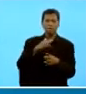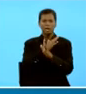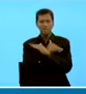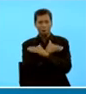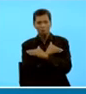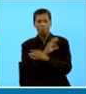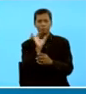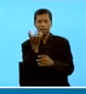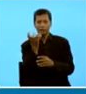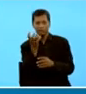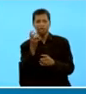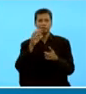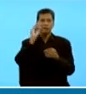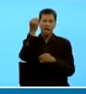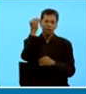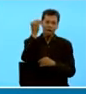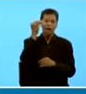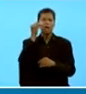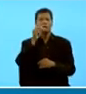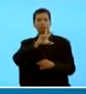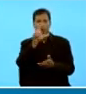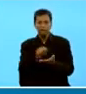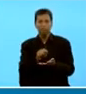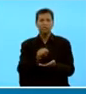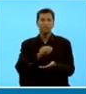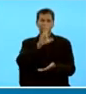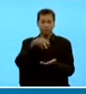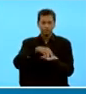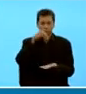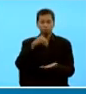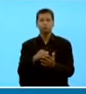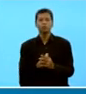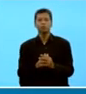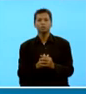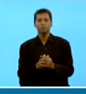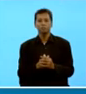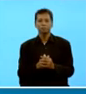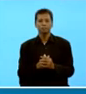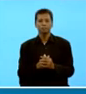Banten, DKI Jakarta, Jawa Barat, dan daerah Jawa Timur.